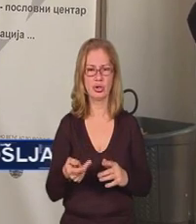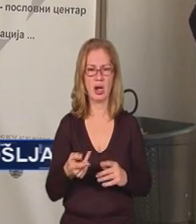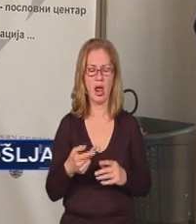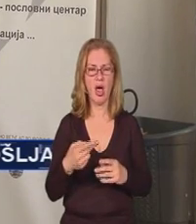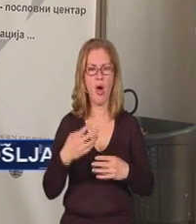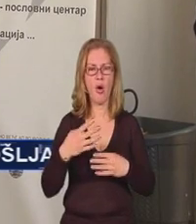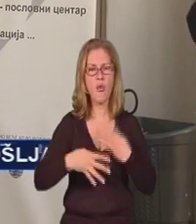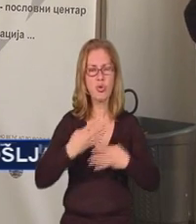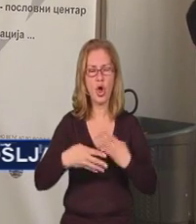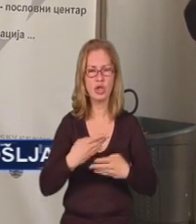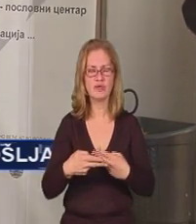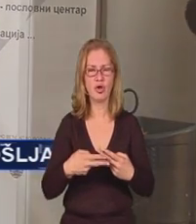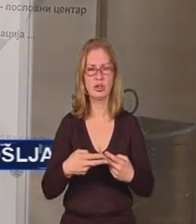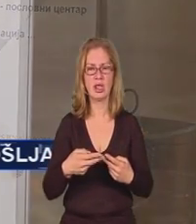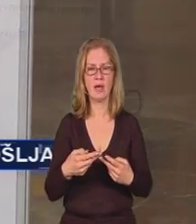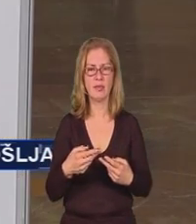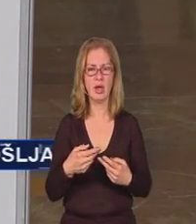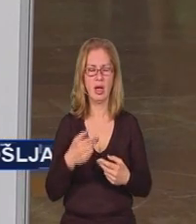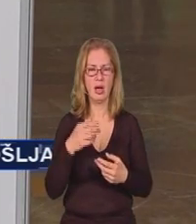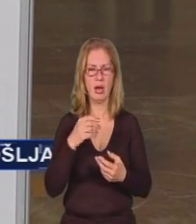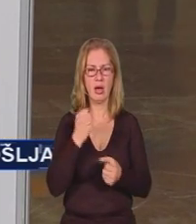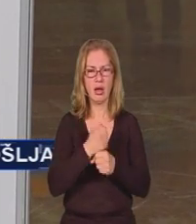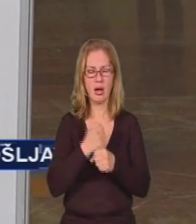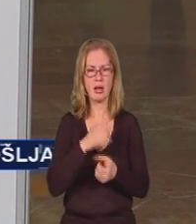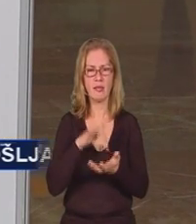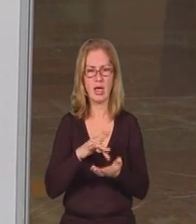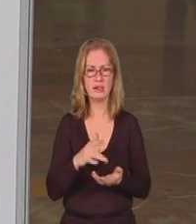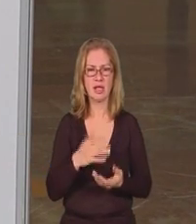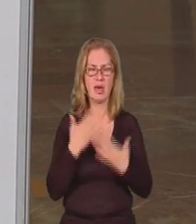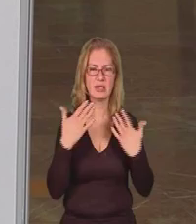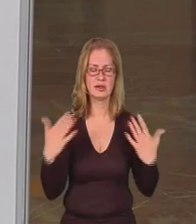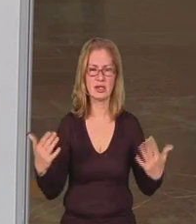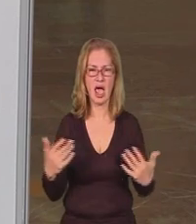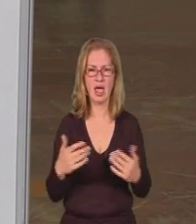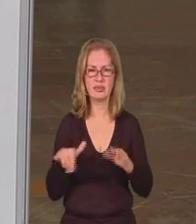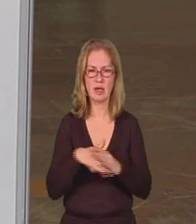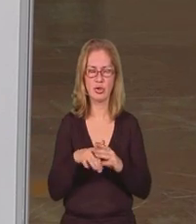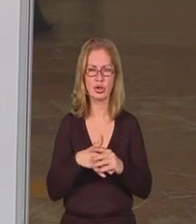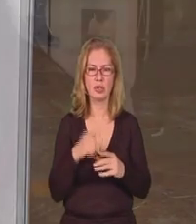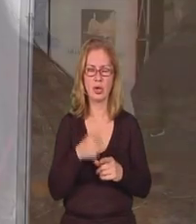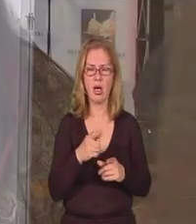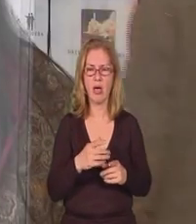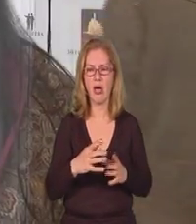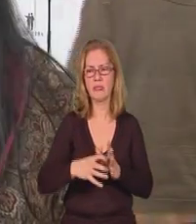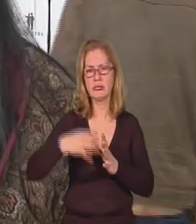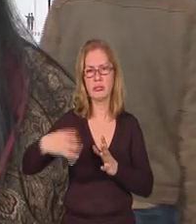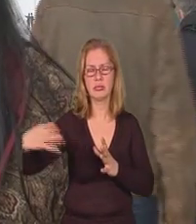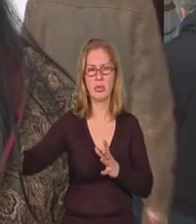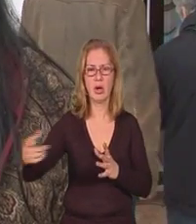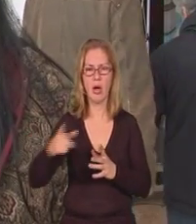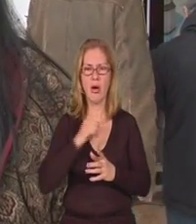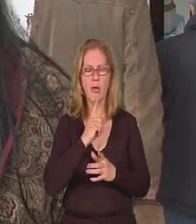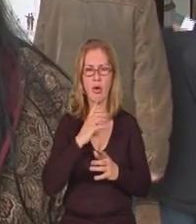u proizvodnim delatnostima, tako da što se tiče samog sajma zapošljavanja je i tradicija na